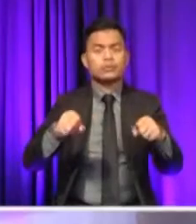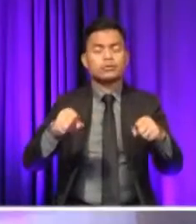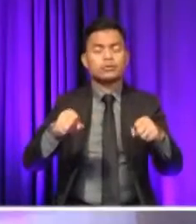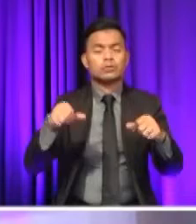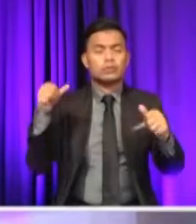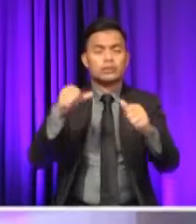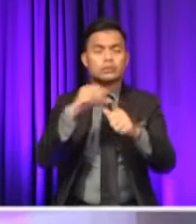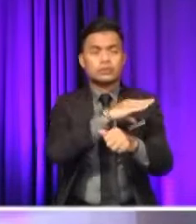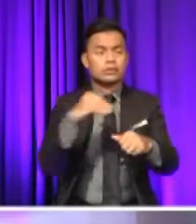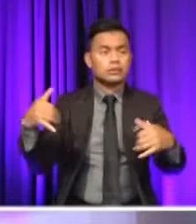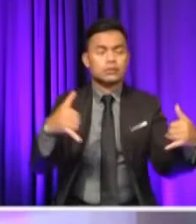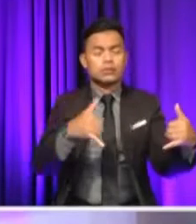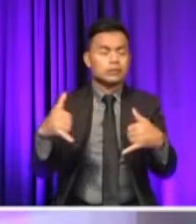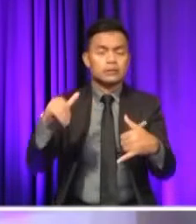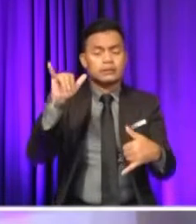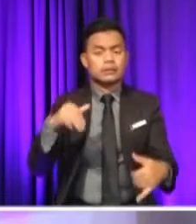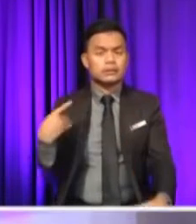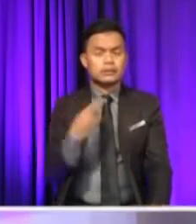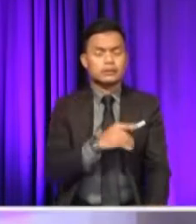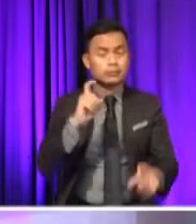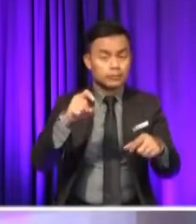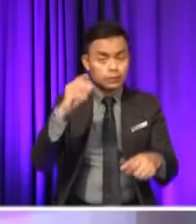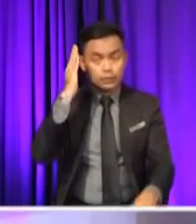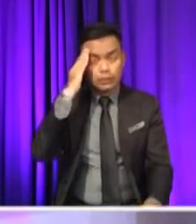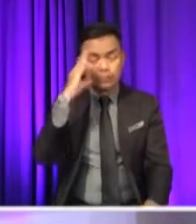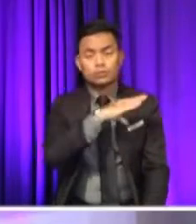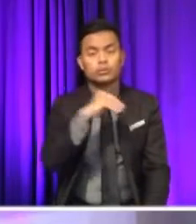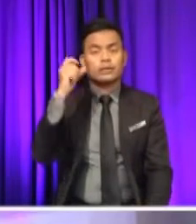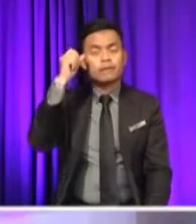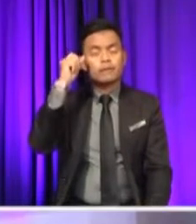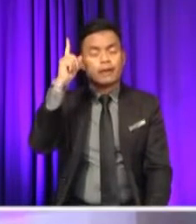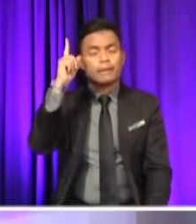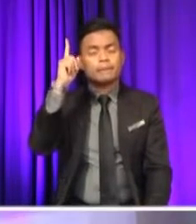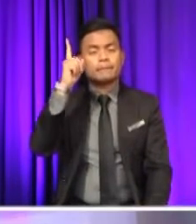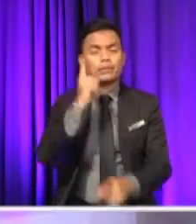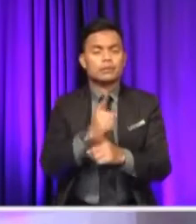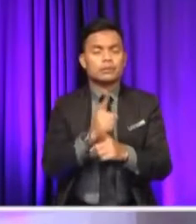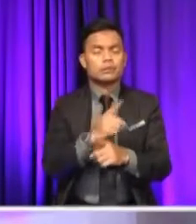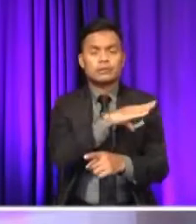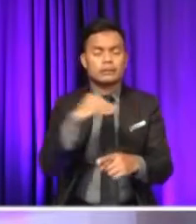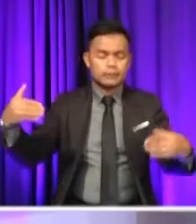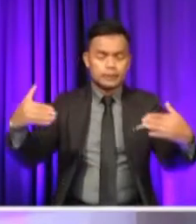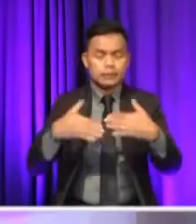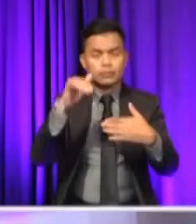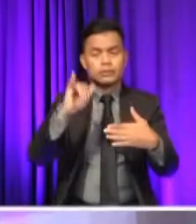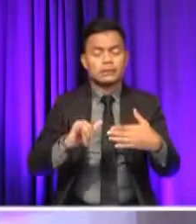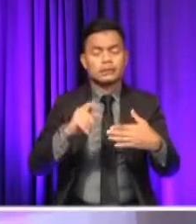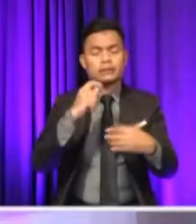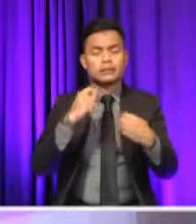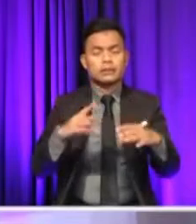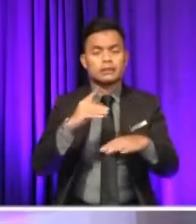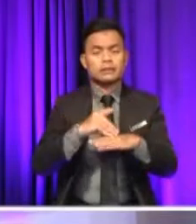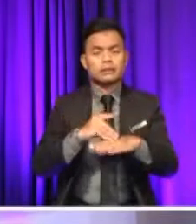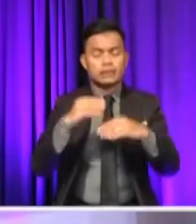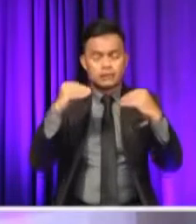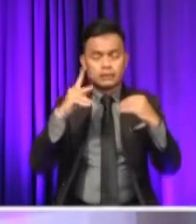ulang alik yang perlu kita tahu dan kita fahami dengan sebaiknya, dan begitu juga penyambung yang telah diajarkan oleh